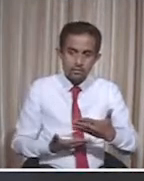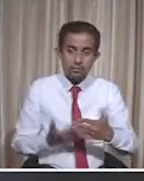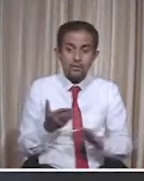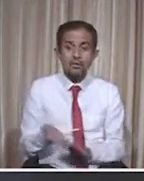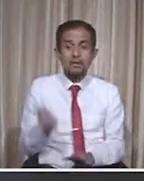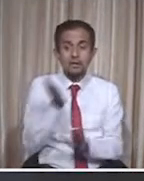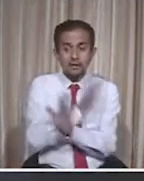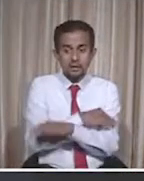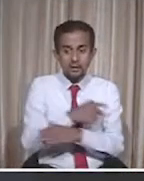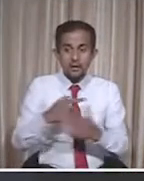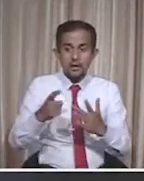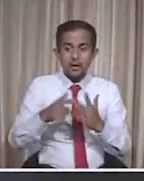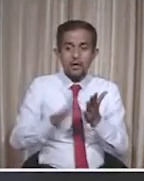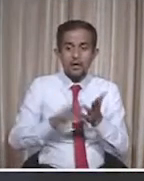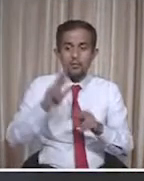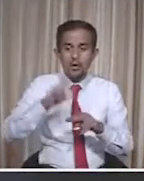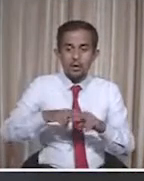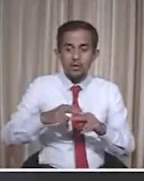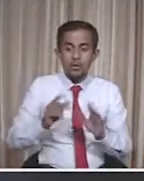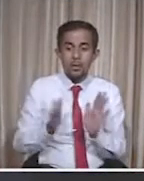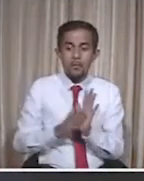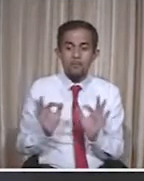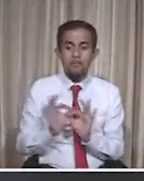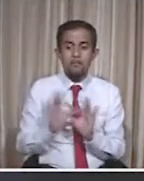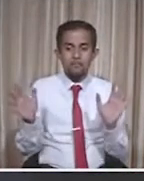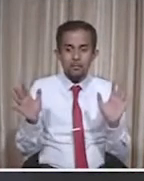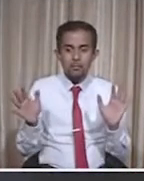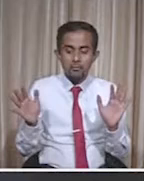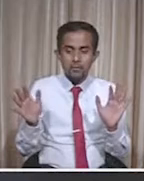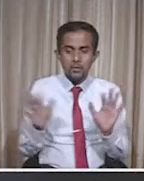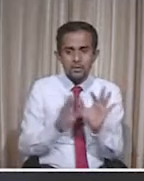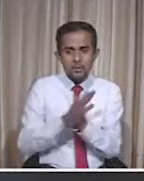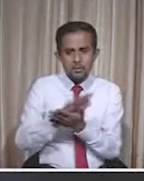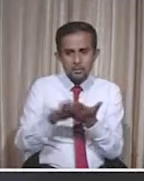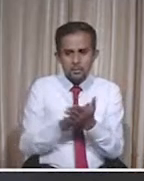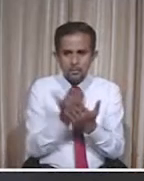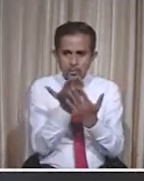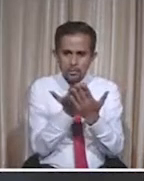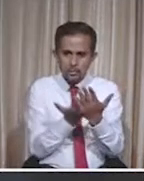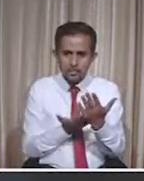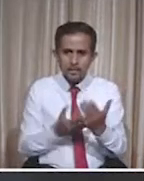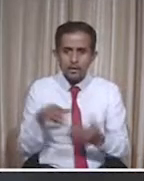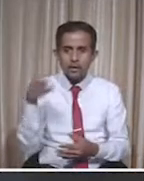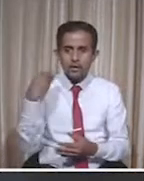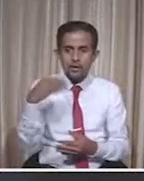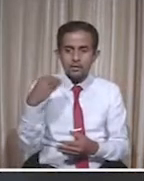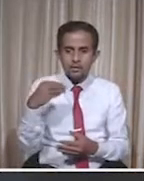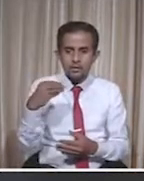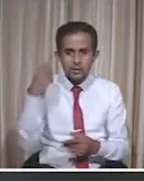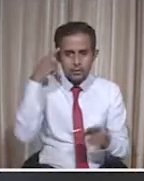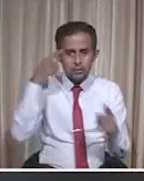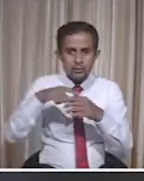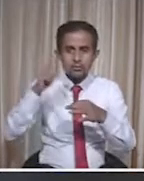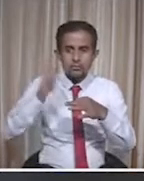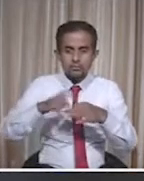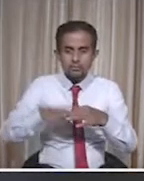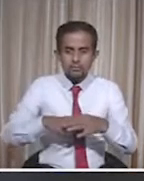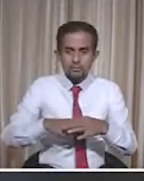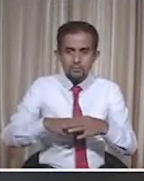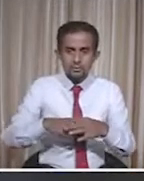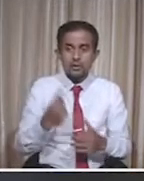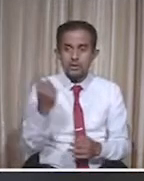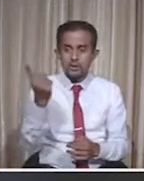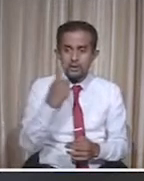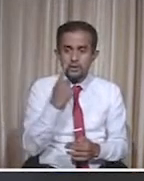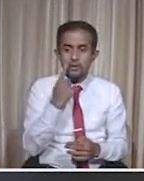ආතු IMF එක නිකුත් කරපු මාධ්‍ය නිවේදනයේ හරි පැහැදිලිව තියෙන්නේ ණය පිළිබඳ ප්‍රශ්නේදී ඔවුන් කියන